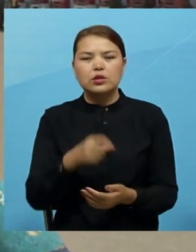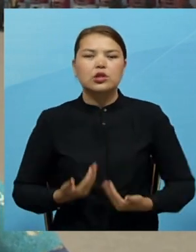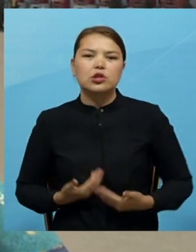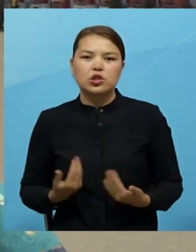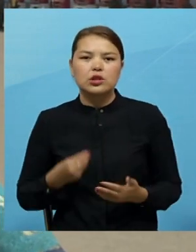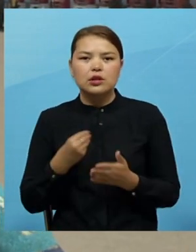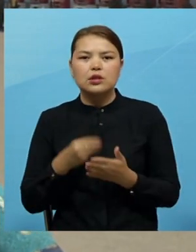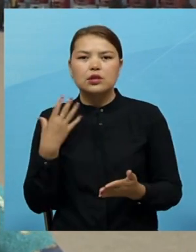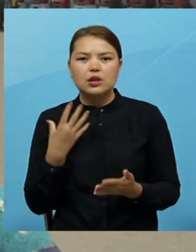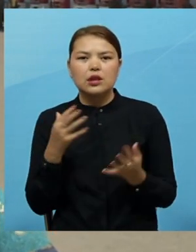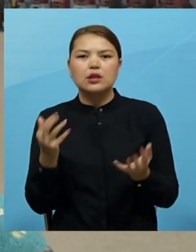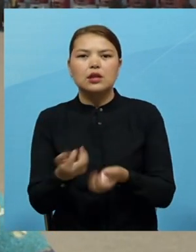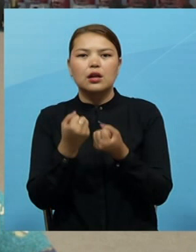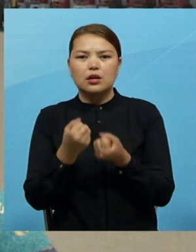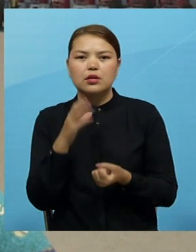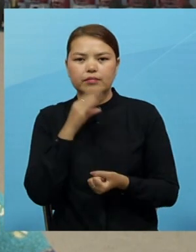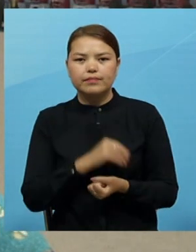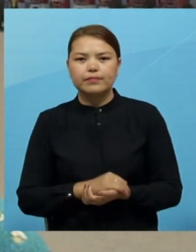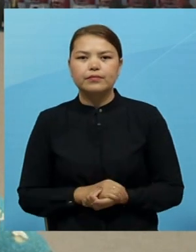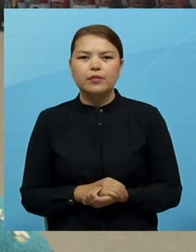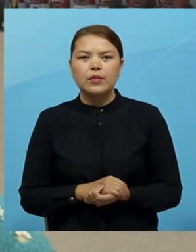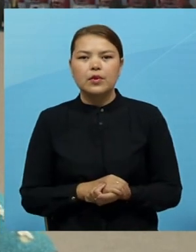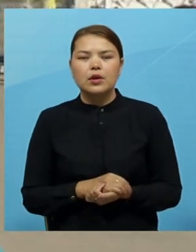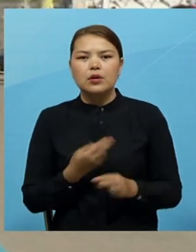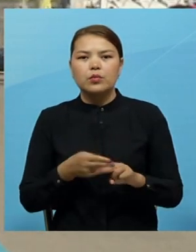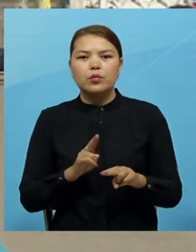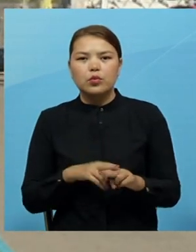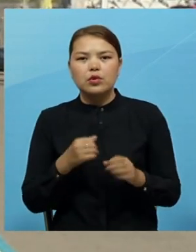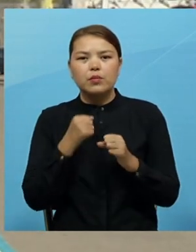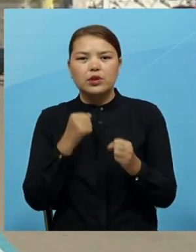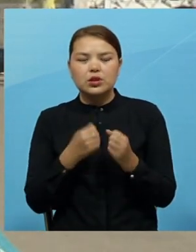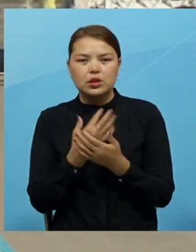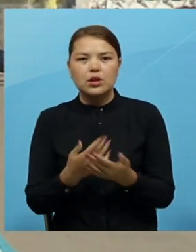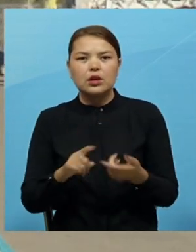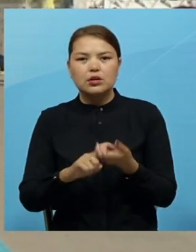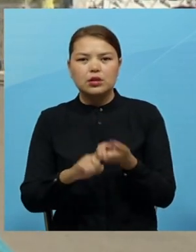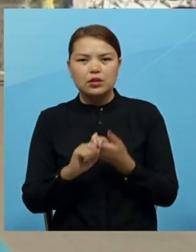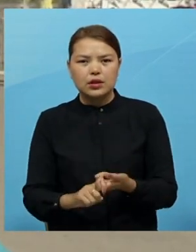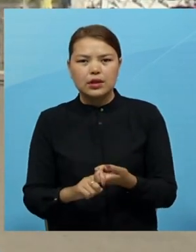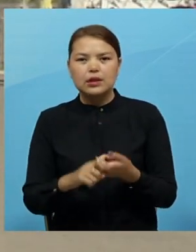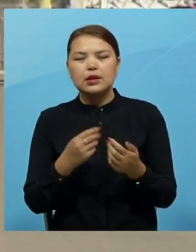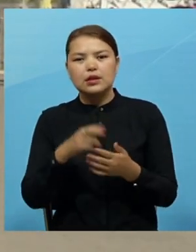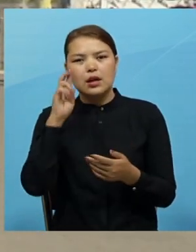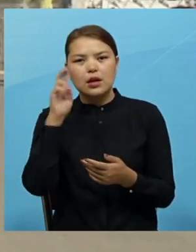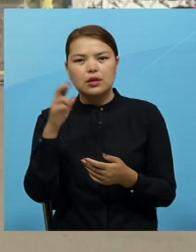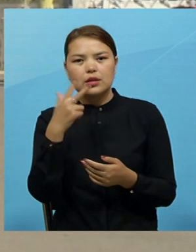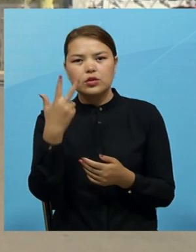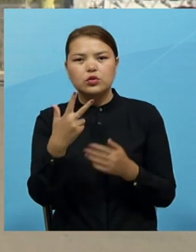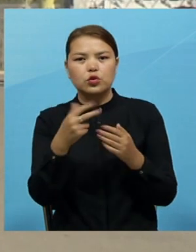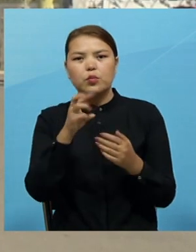және адам өмірін сақтауға толықтай мүмкіншілік болады. Бұл арнайы техника сатып алу үшін жергілікті